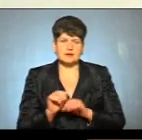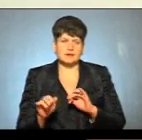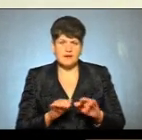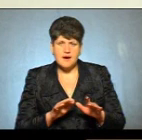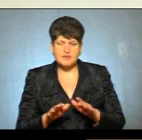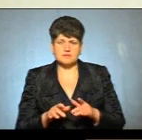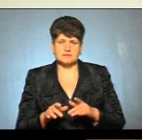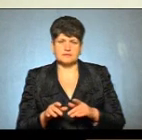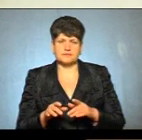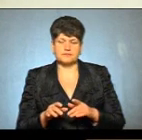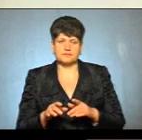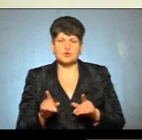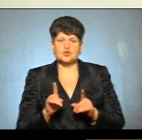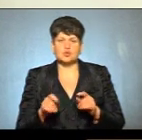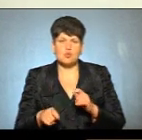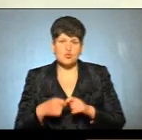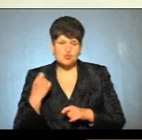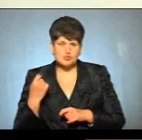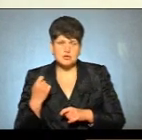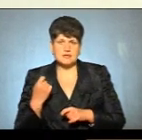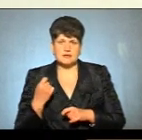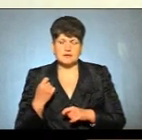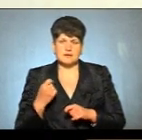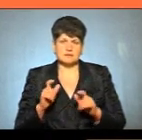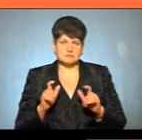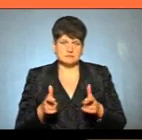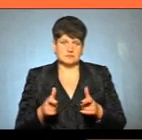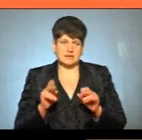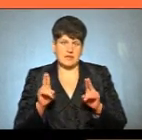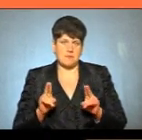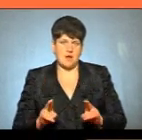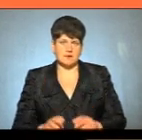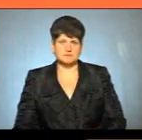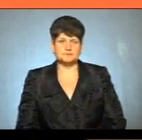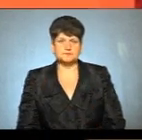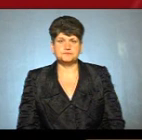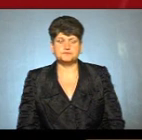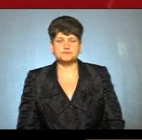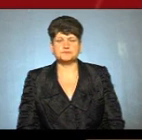діяльність там, щодо порушення епідеміологічних правил.